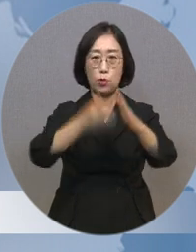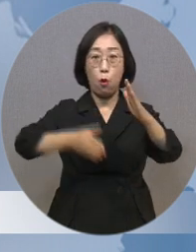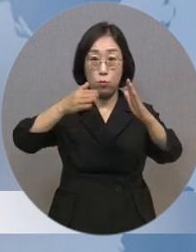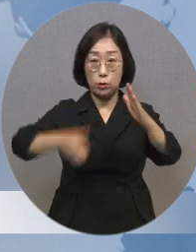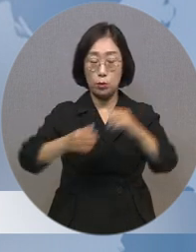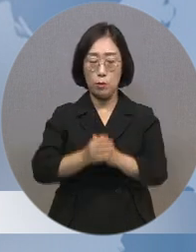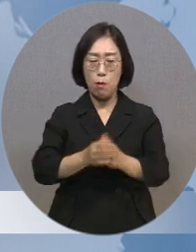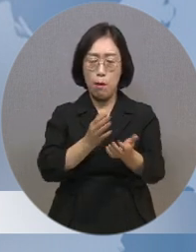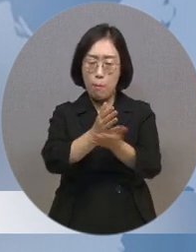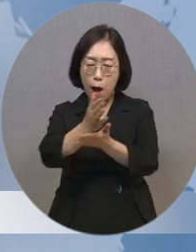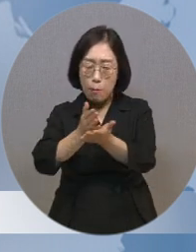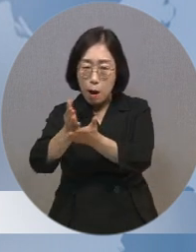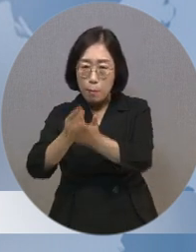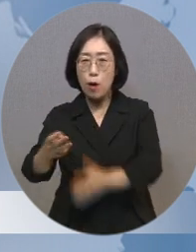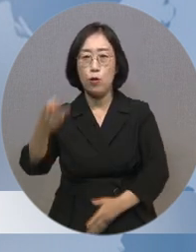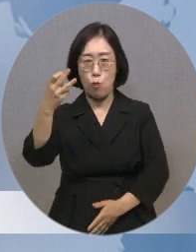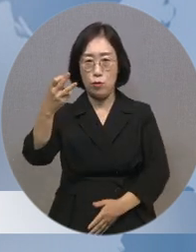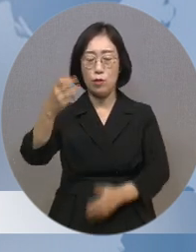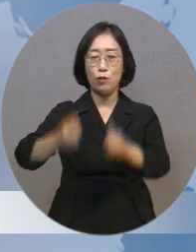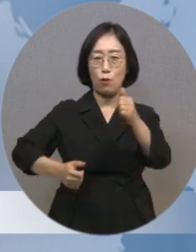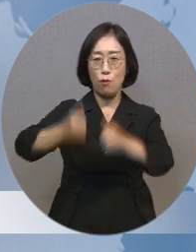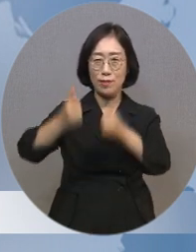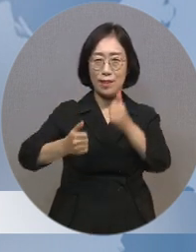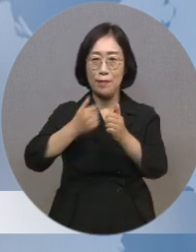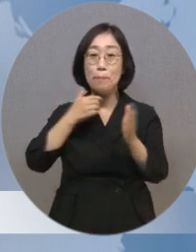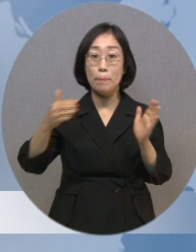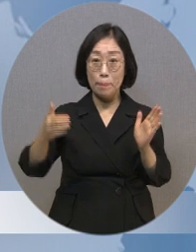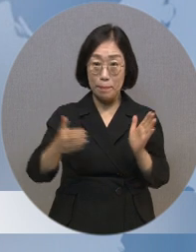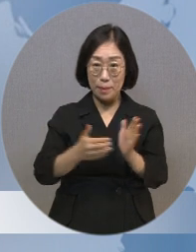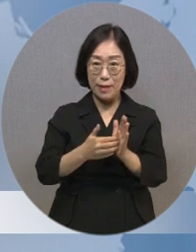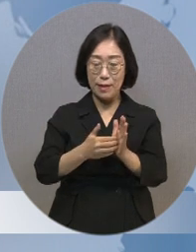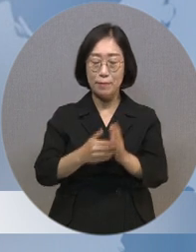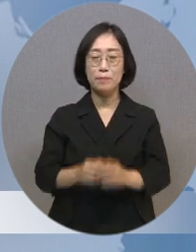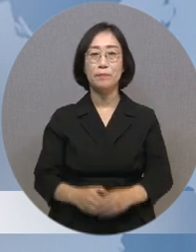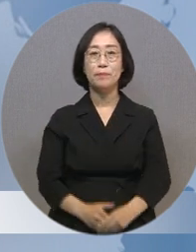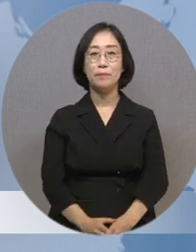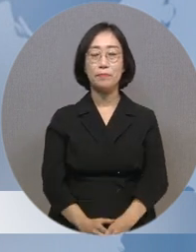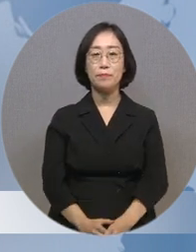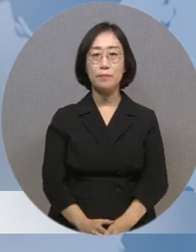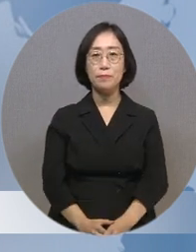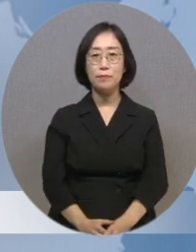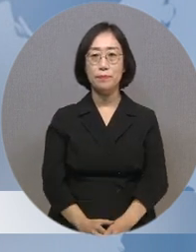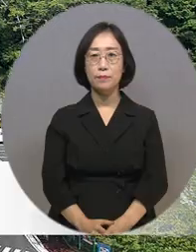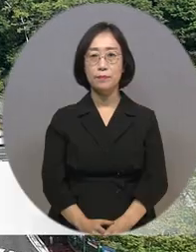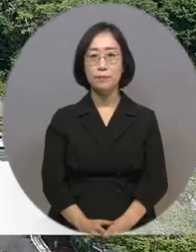13개 경기 종목에서 선의의 경쟁이 펼쳐졌다는데요. 김재상 기자입니다.